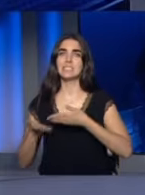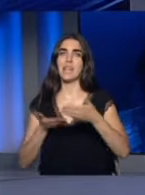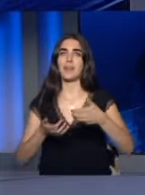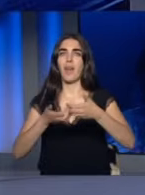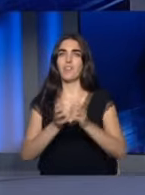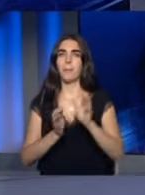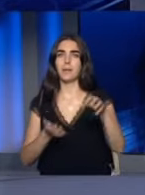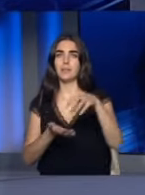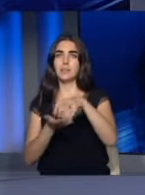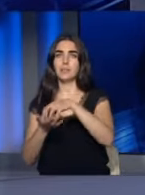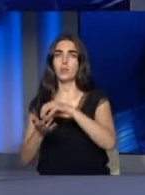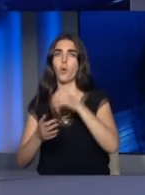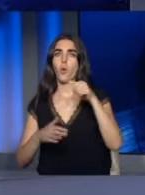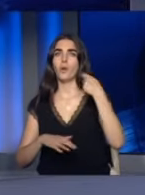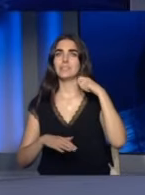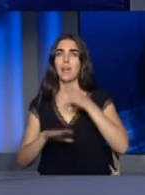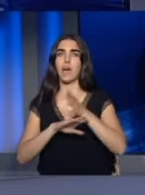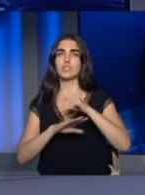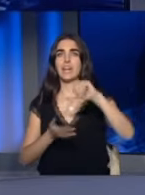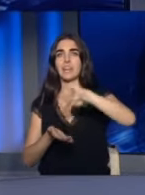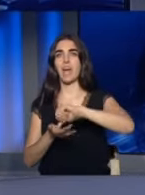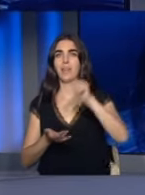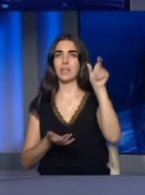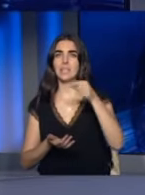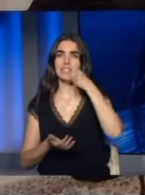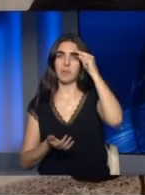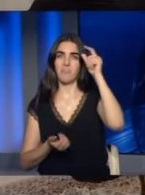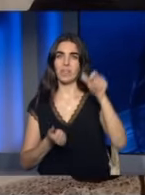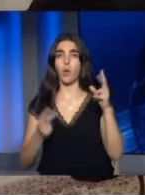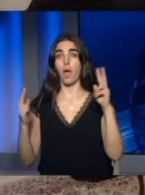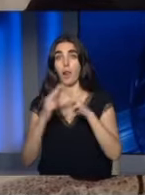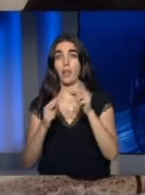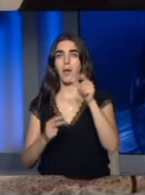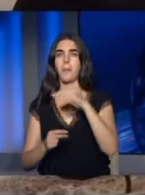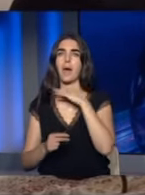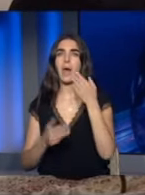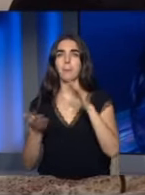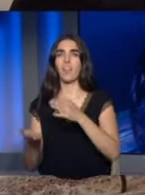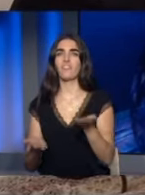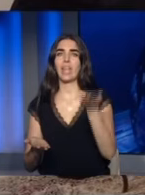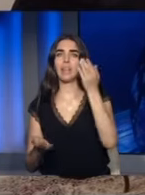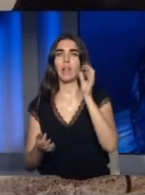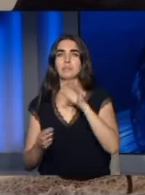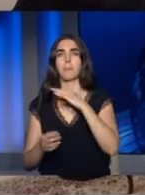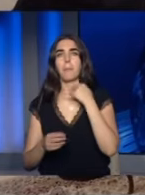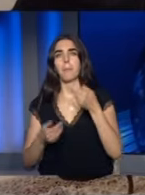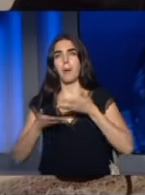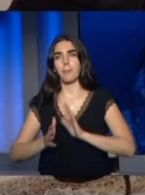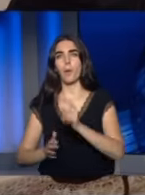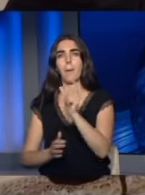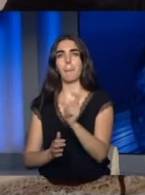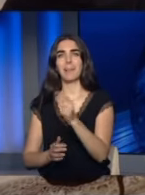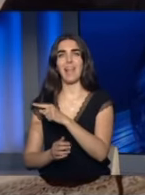عائله وزير الخارجيه الايرانيه الراحل حسين امير عبد اللهيان والتقى ارمله الفقيد وكريمته وابنه محمد